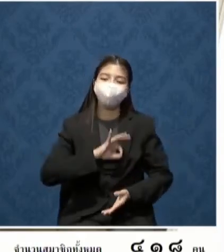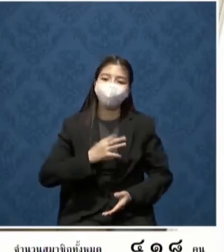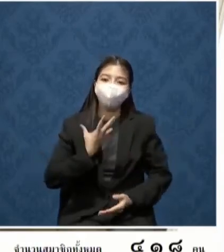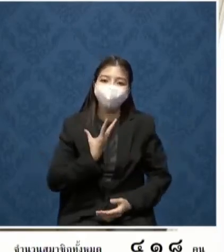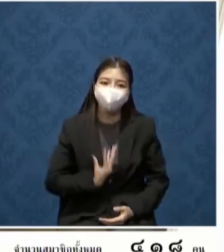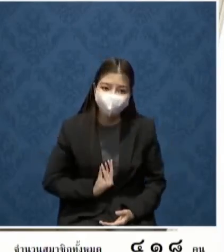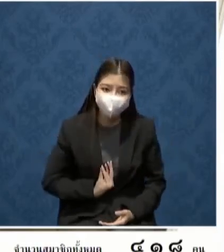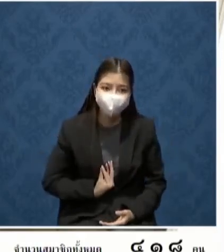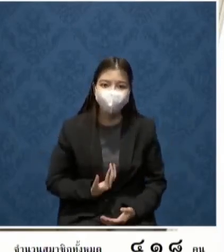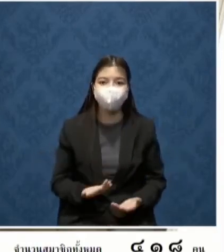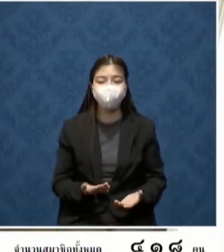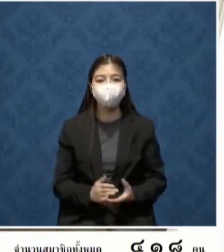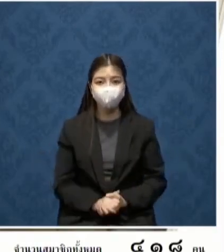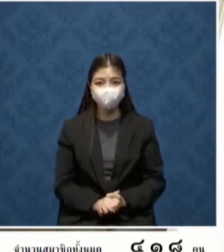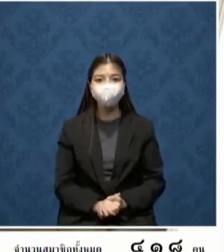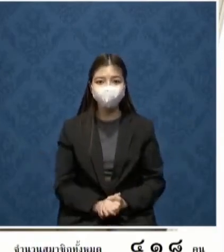เลยคร ทระทานครั